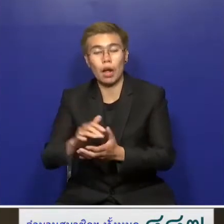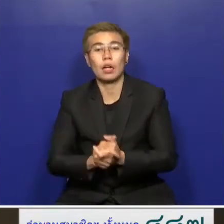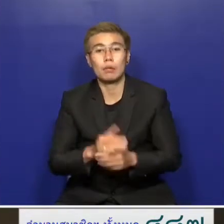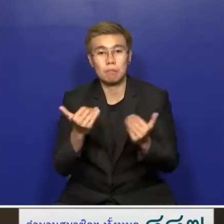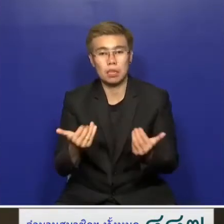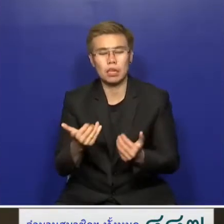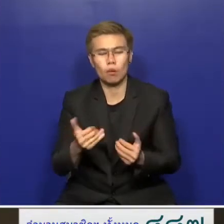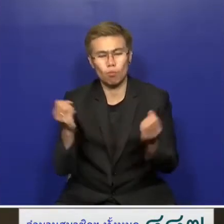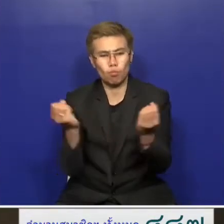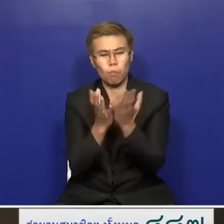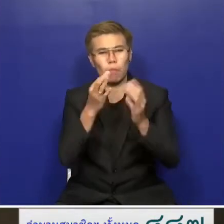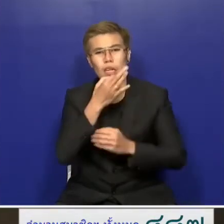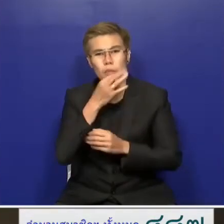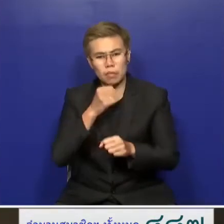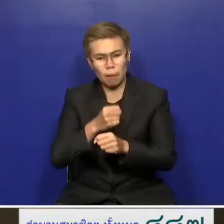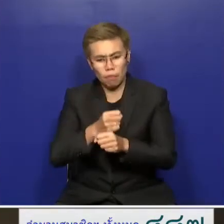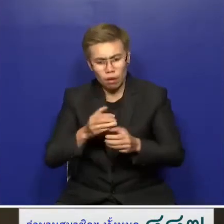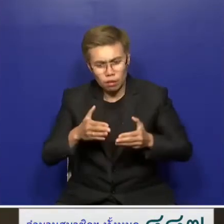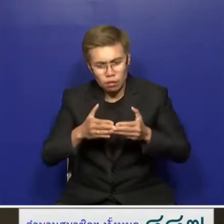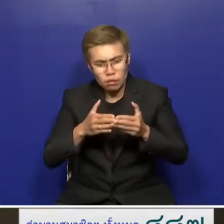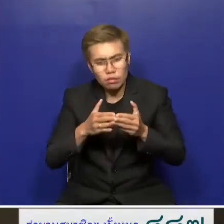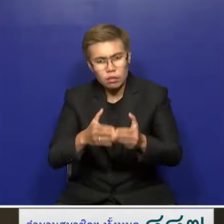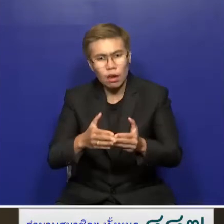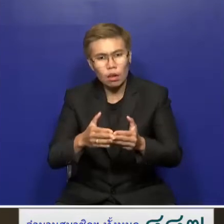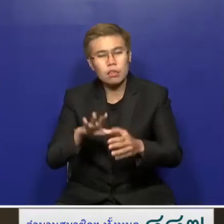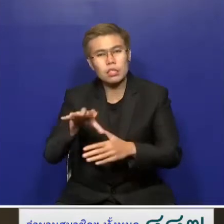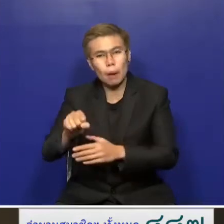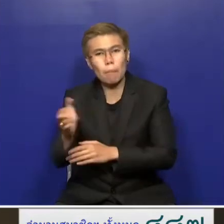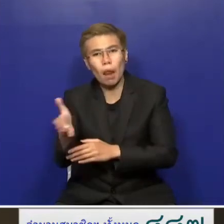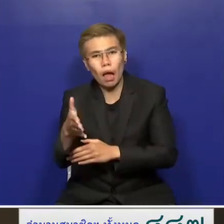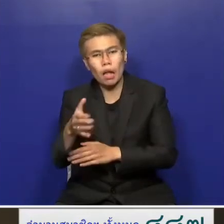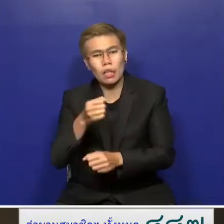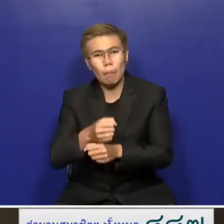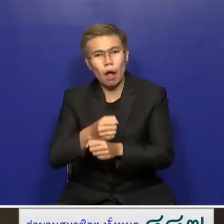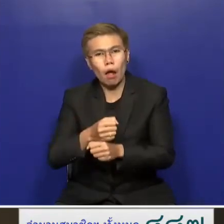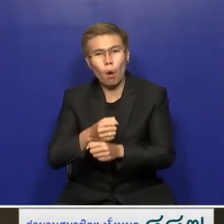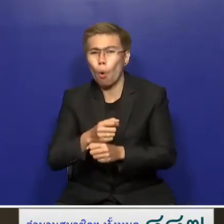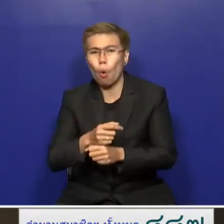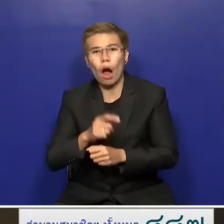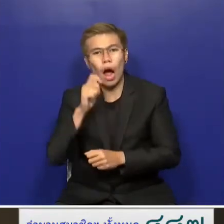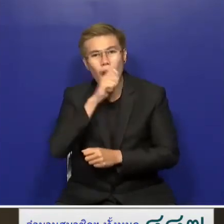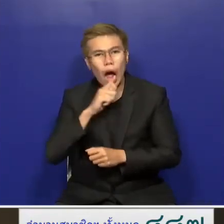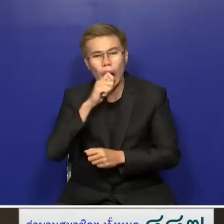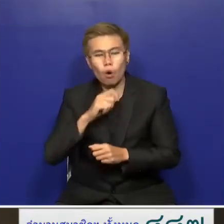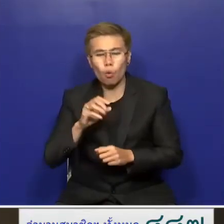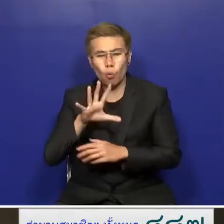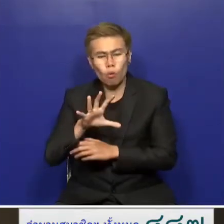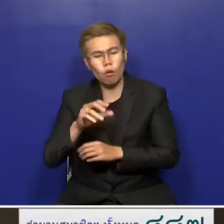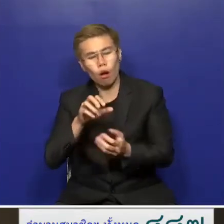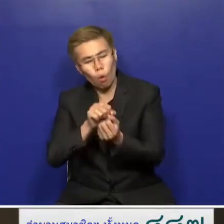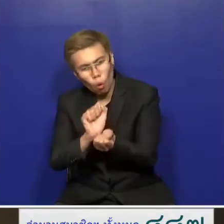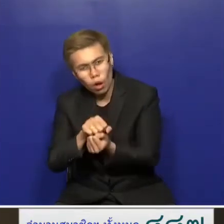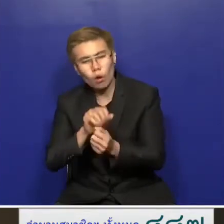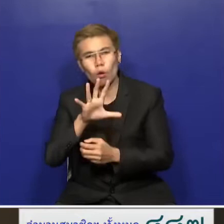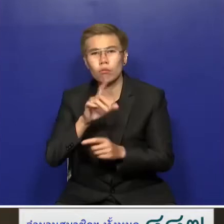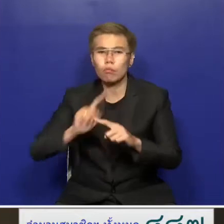อบออชีพประมงอยู่แล้วนะคะแล้พี่มาเกิดเหตุการณ์ทำให้อาหารทะเลขายไม่ได้เพรนั้ทฉันก็อยากจะกลบ Internationalทาง